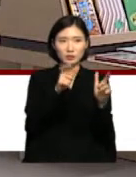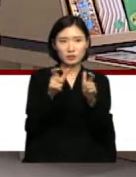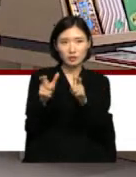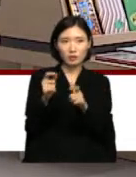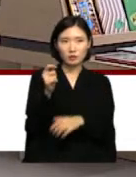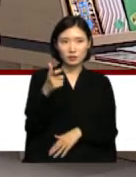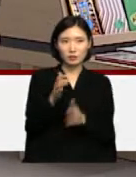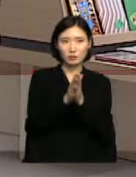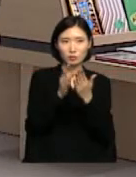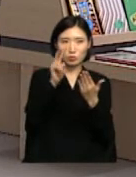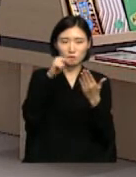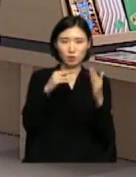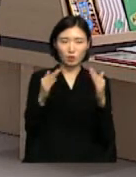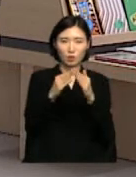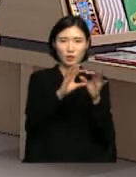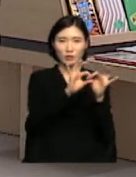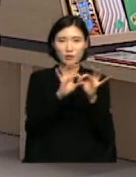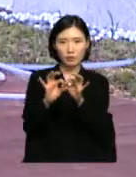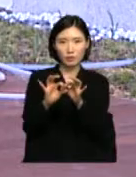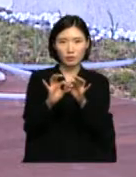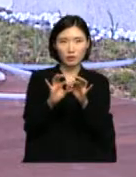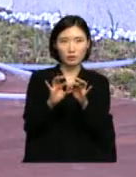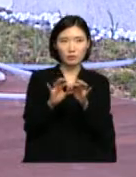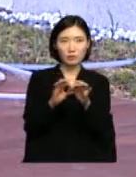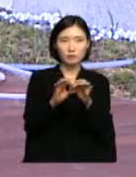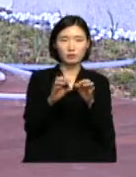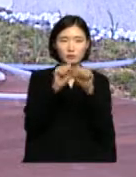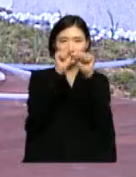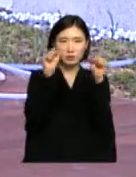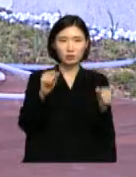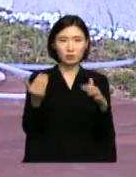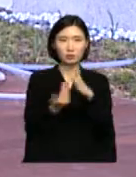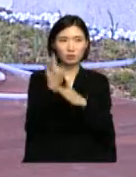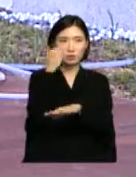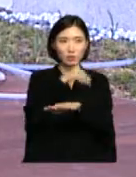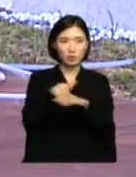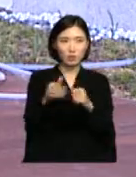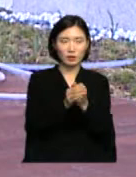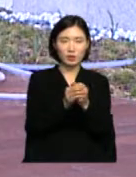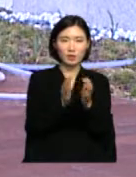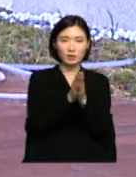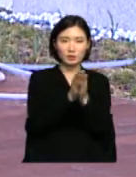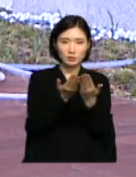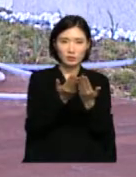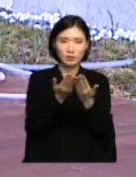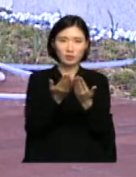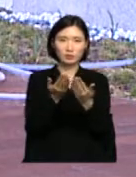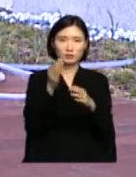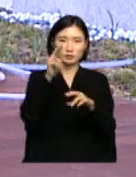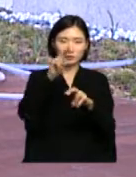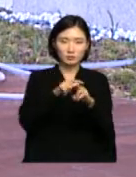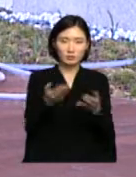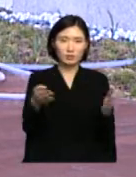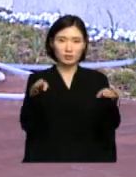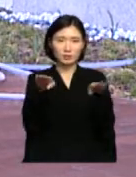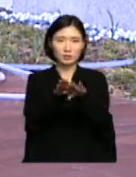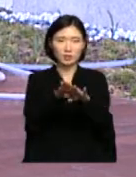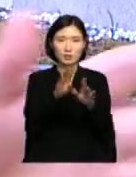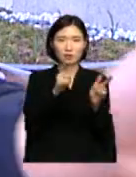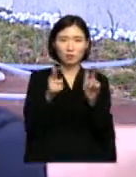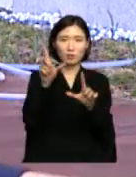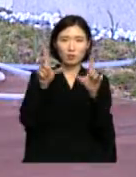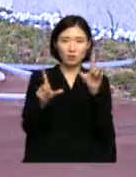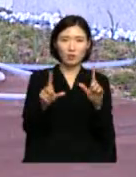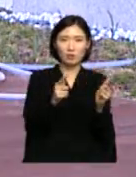연계 시스템도 구축할 계획입니다. 편한 모양의 어떤 책상이나 의자가 다양한 형태로 돼 있으니까 본인들이 뭐